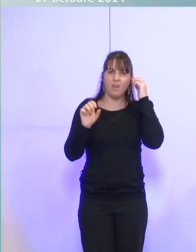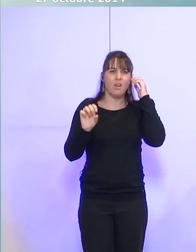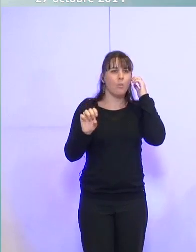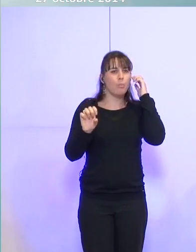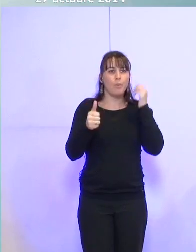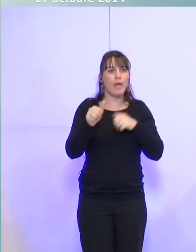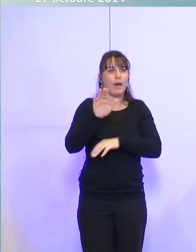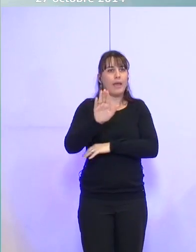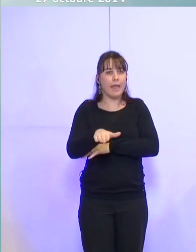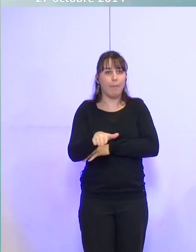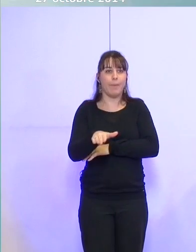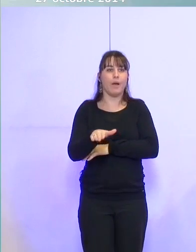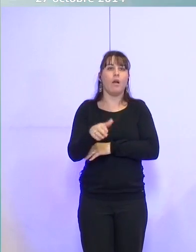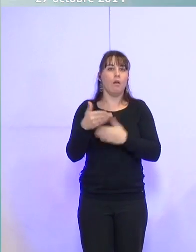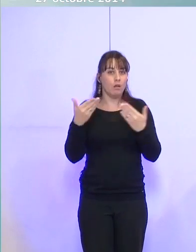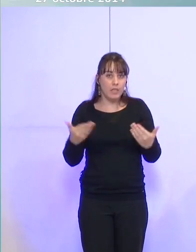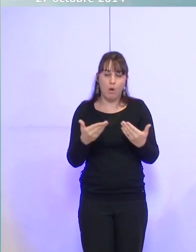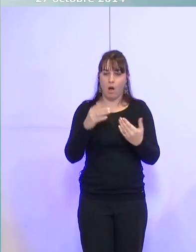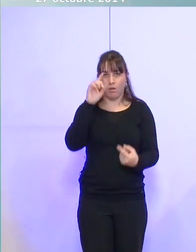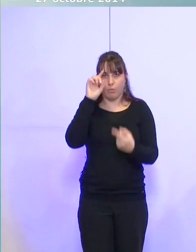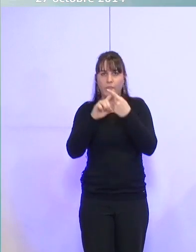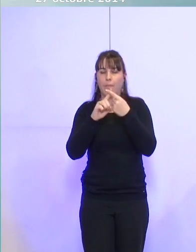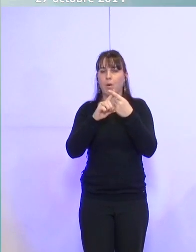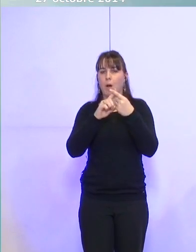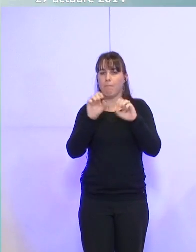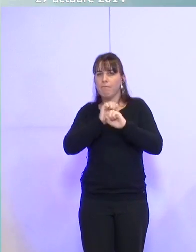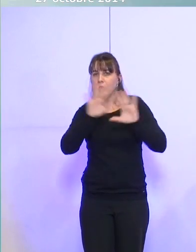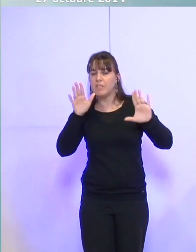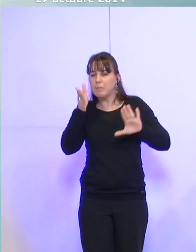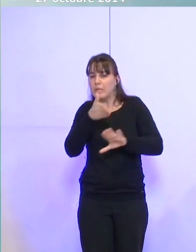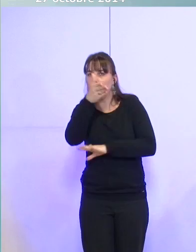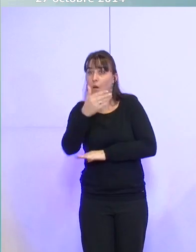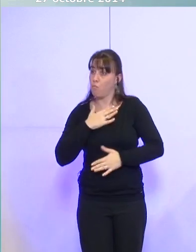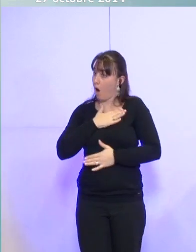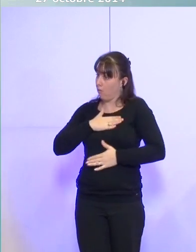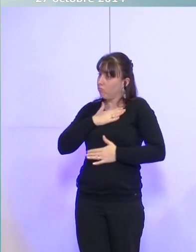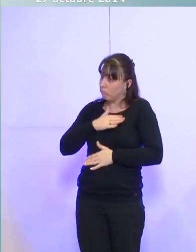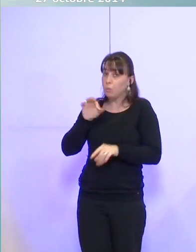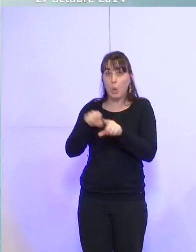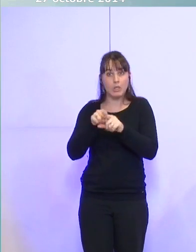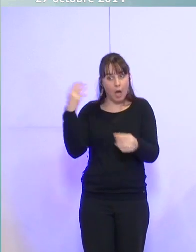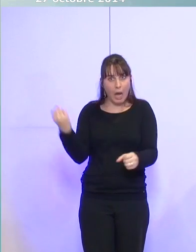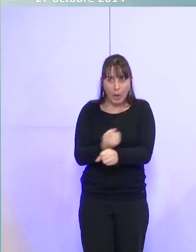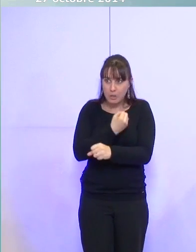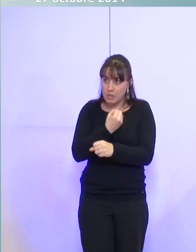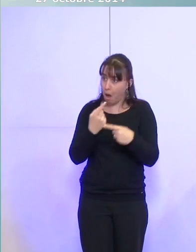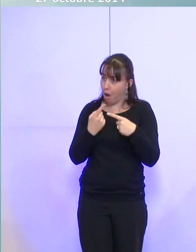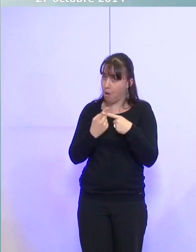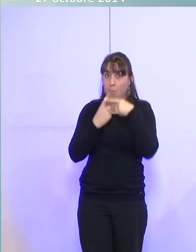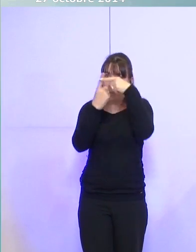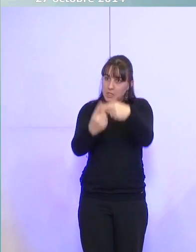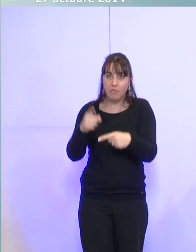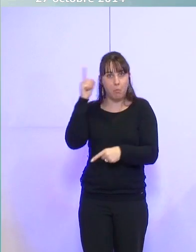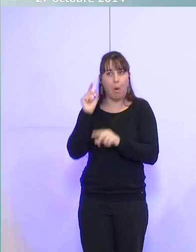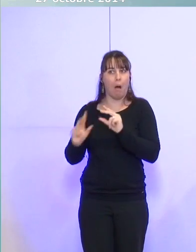ces gains potentiels de chiffre d'affaires et de visibilité. Je m'en réjouis, et je me réjouis et de la réussite, puisque visiblement les échos sont